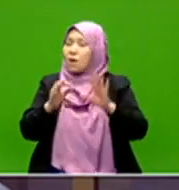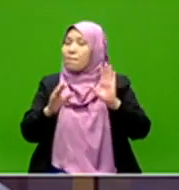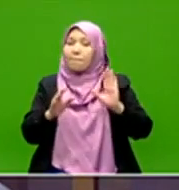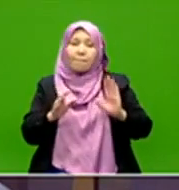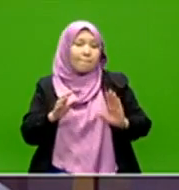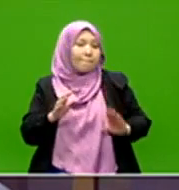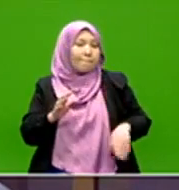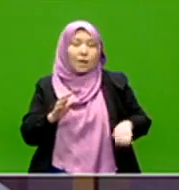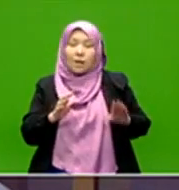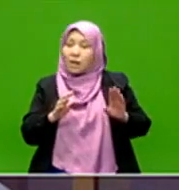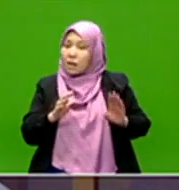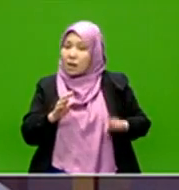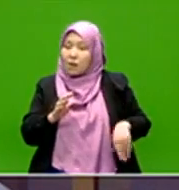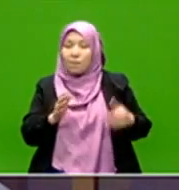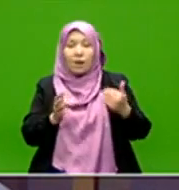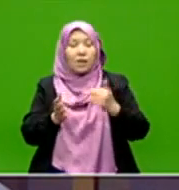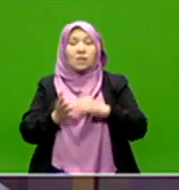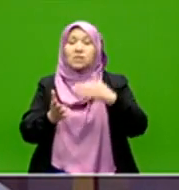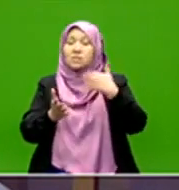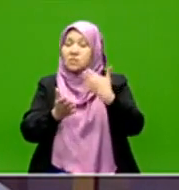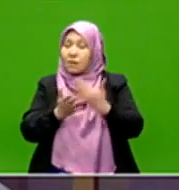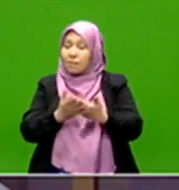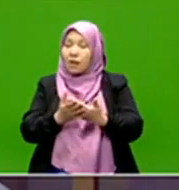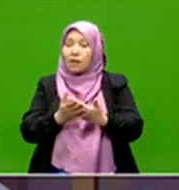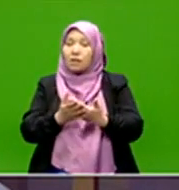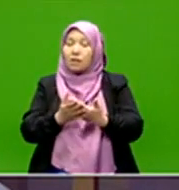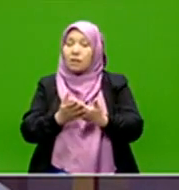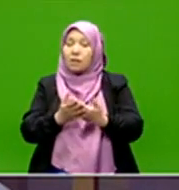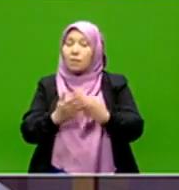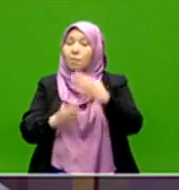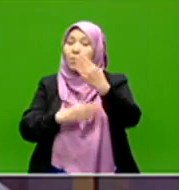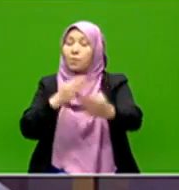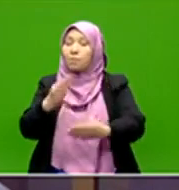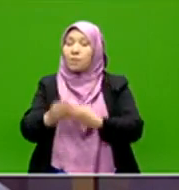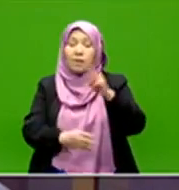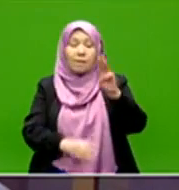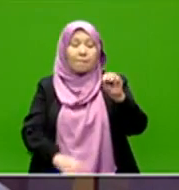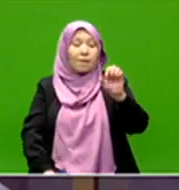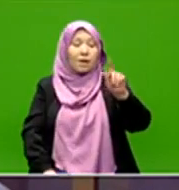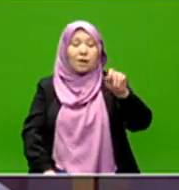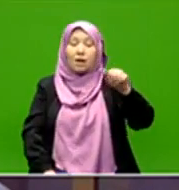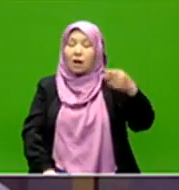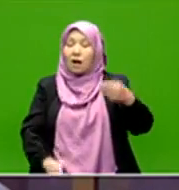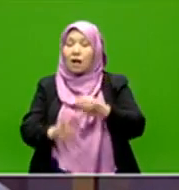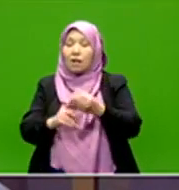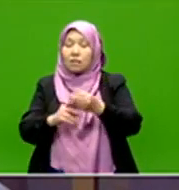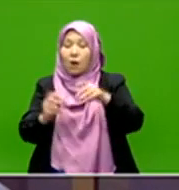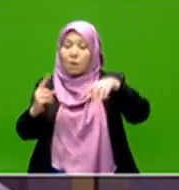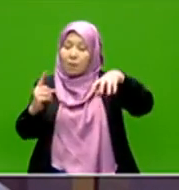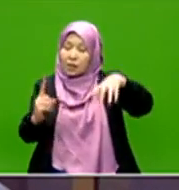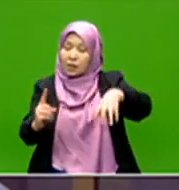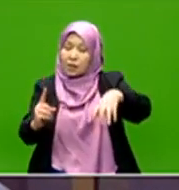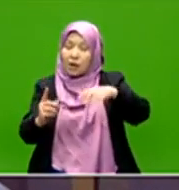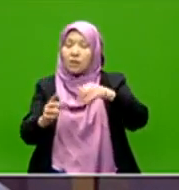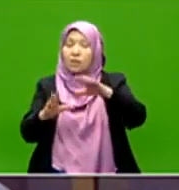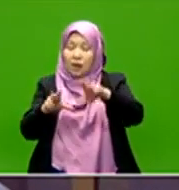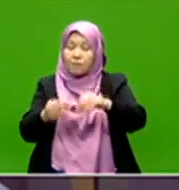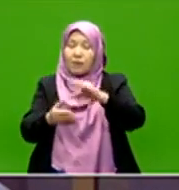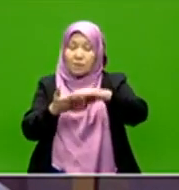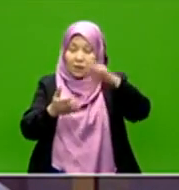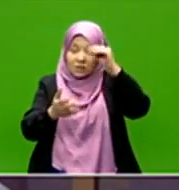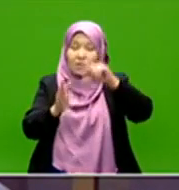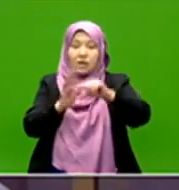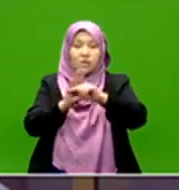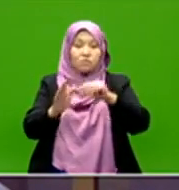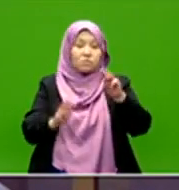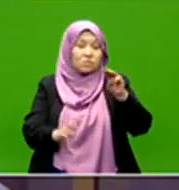bagi tuan-tuan yang belum lagi sampai ke bumi Mekah ataupun Madinah, kita ambil pelajaran daripada surah Al-Maidah tadi, iaitu kita jaga hati.